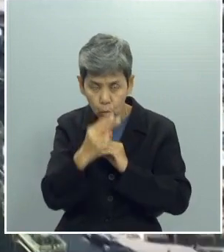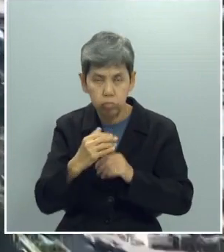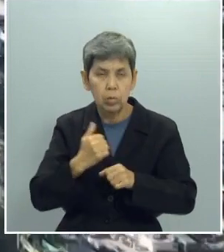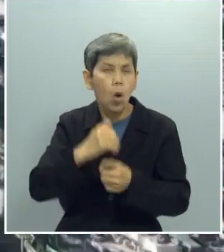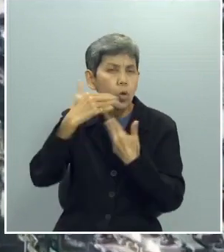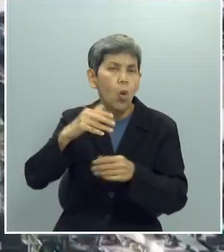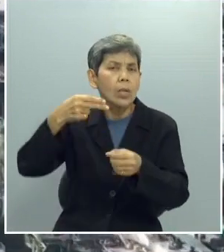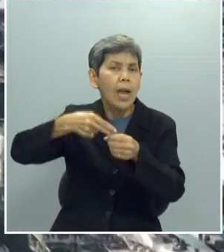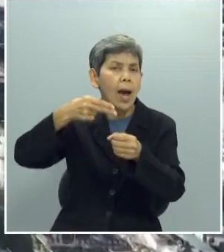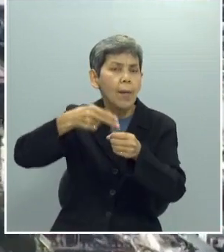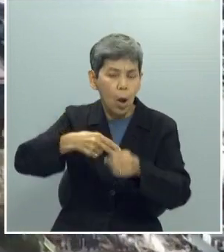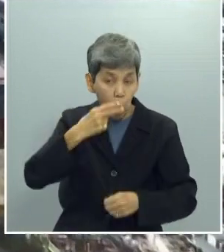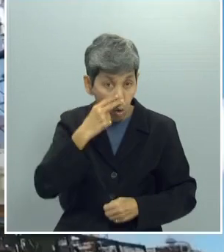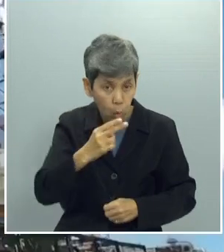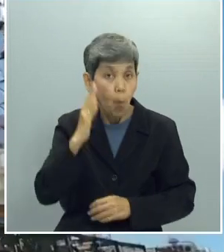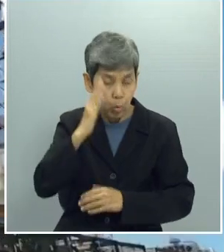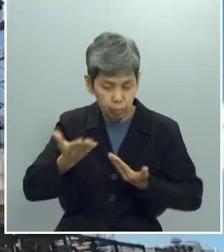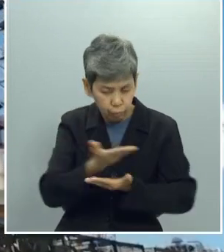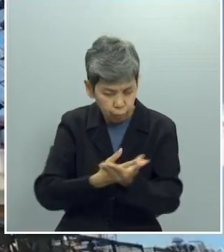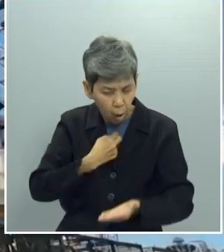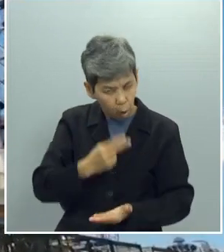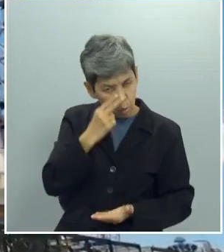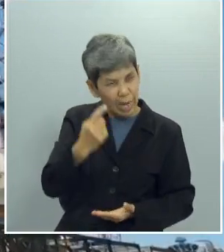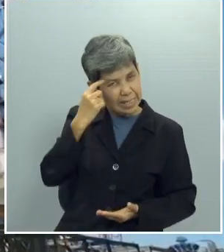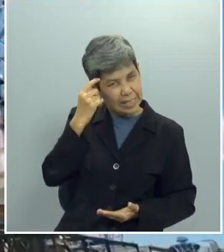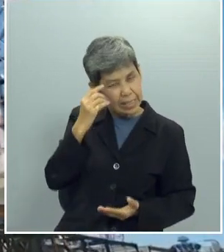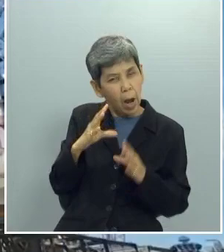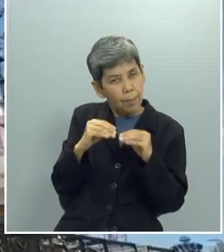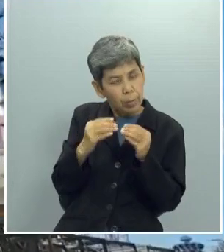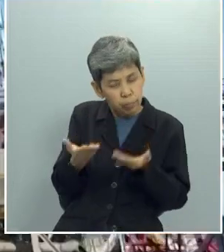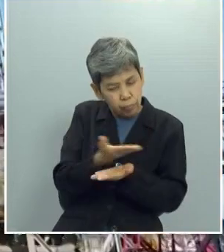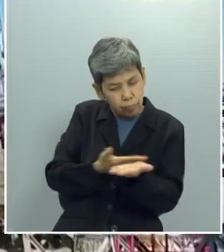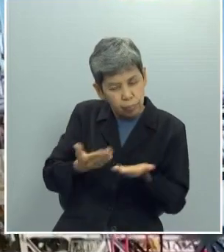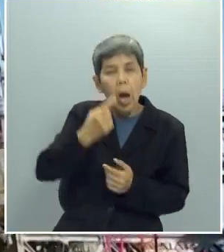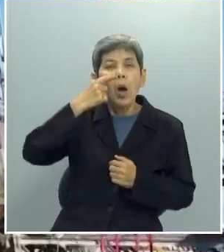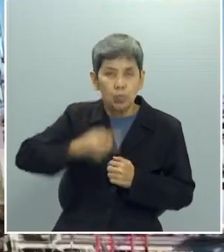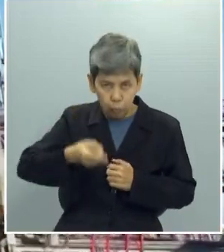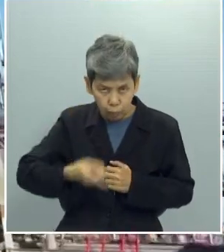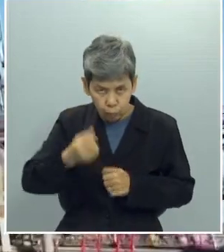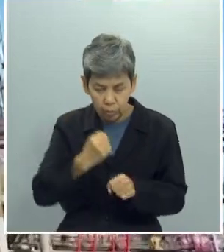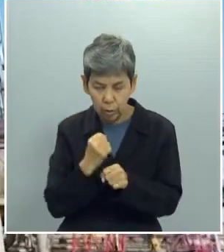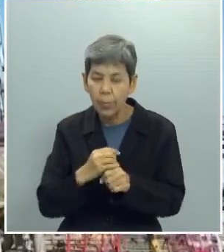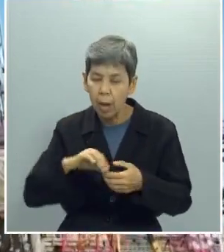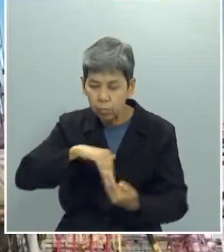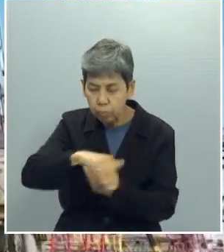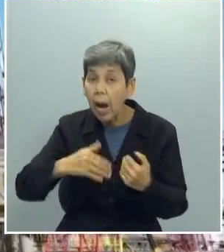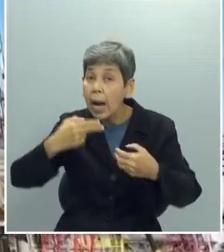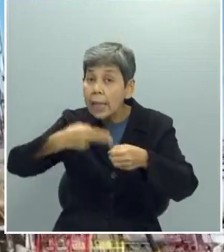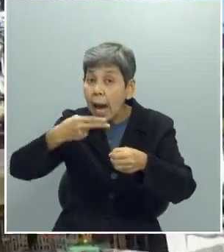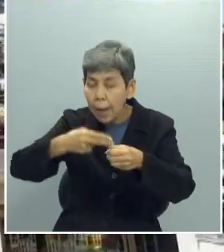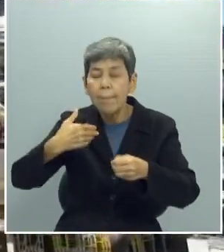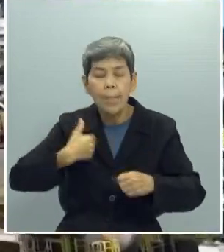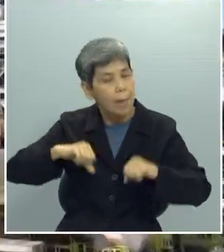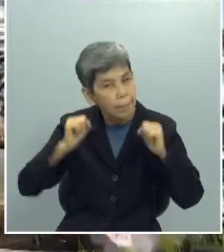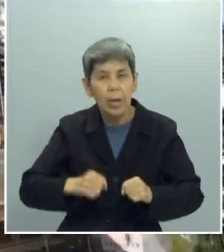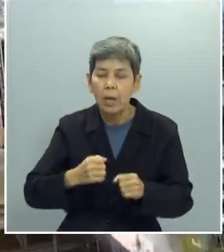ส่งออกน้ำมันโอเปกพลัสที่จะมีขึ้นในวันพรุ่งนี้ค่ะคาดว่า OPEC Plusจะยังคงไม่เปลี่ยนแปลงนโยบายในการผลิตน้ำมันน่าจะยังมีมติ